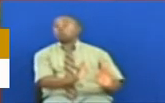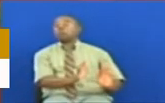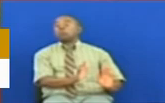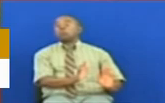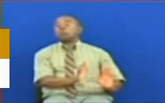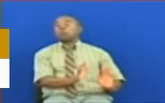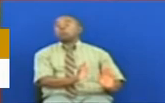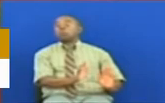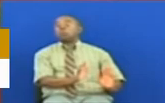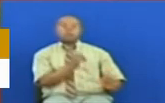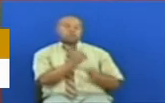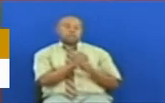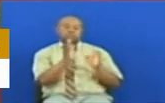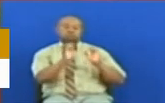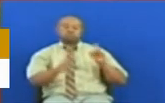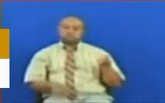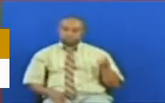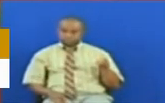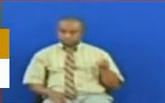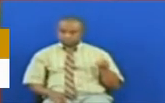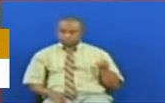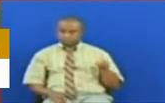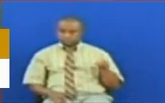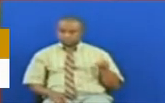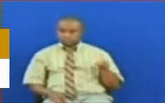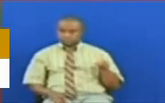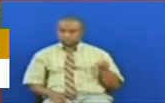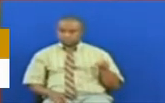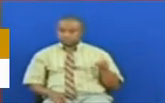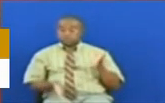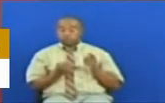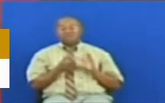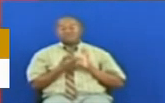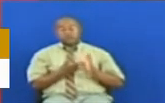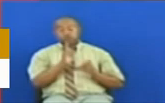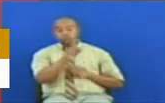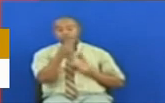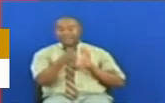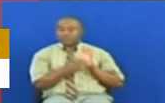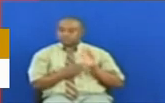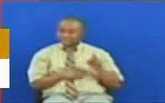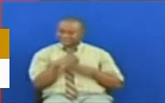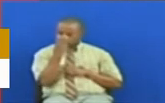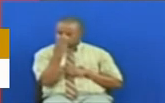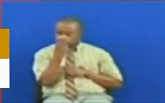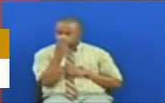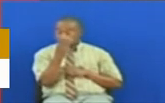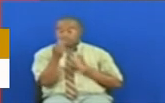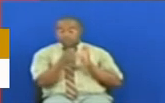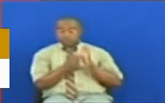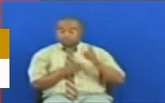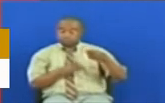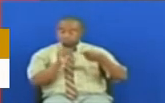kazi, zimekaa tu pale. Kwa sababu kulikuwa na kanuni, kwa mfano kama kanuni tatu hivi. Kulikuwa na